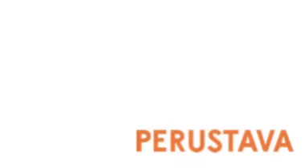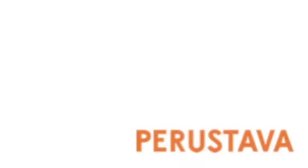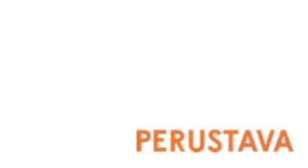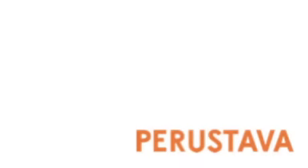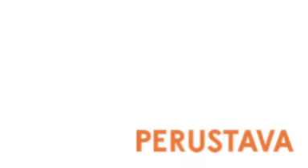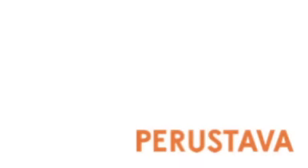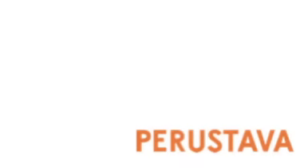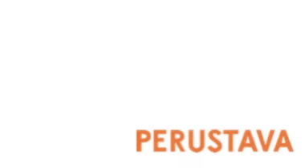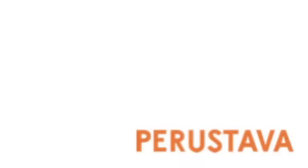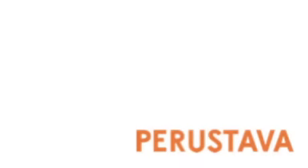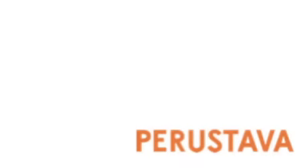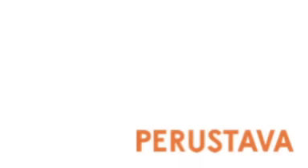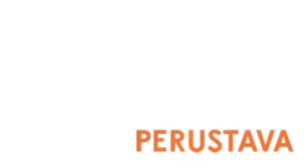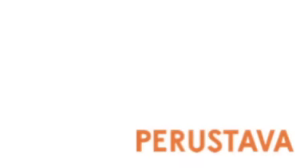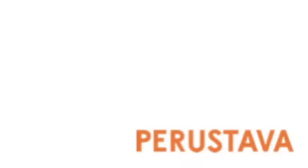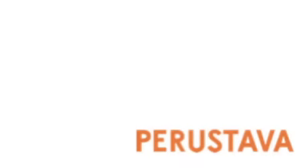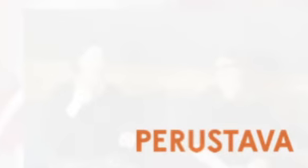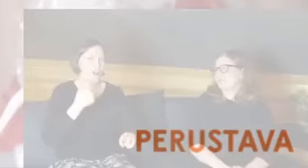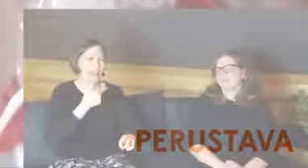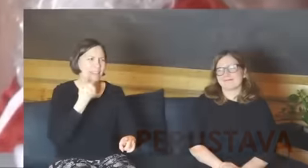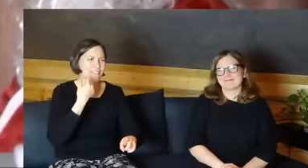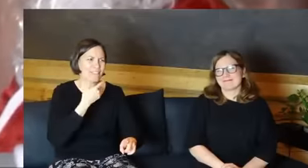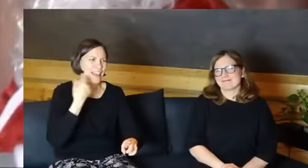ai joo. Pukki oli jossakin